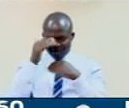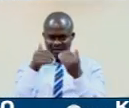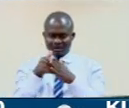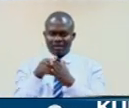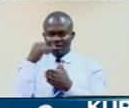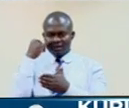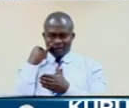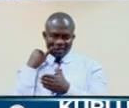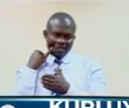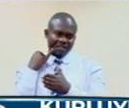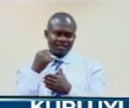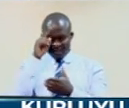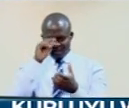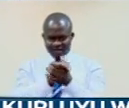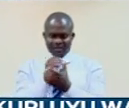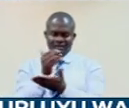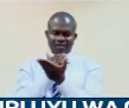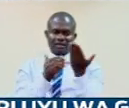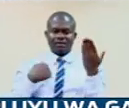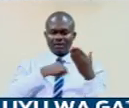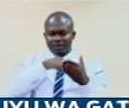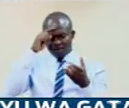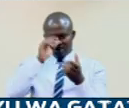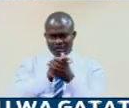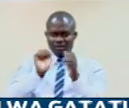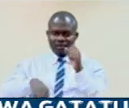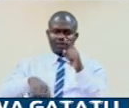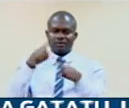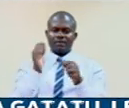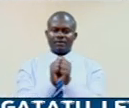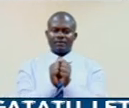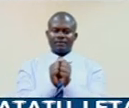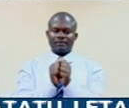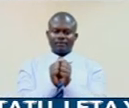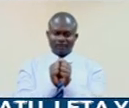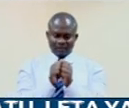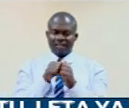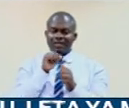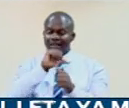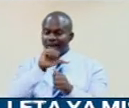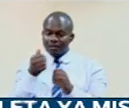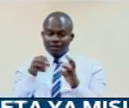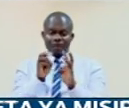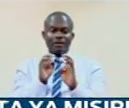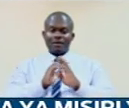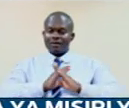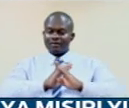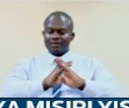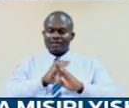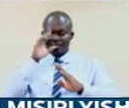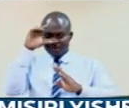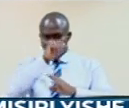calm icyo gihe confiance yari ihari ku buryo twari twizeye ko dushobora gutsinda uno munsi. Nta choix iri offensive twari dufite, urabona